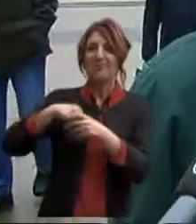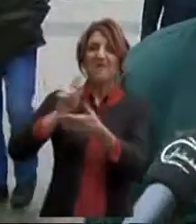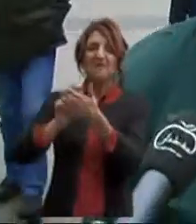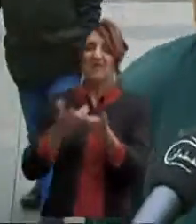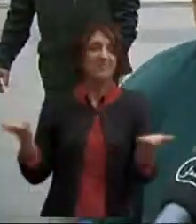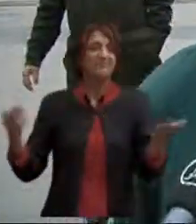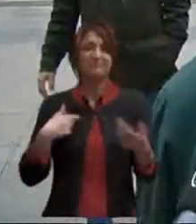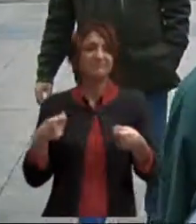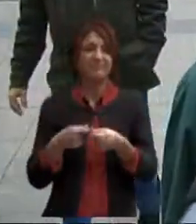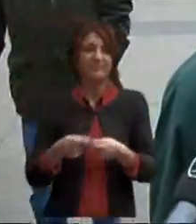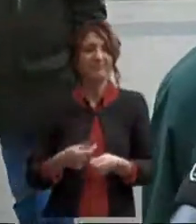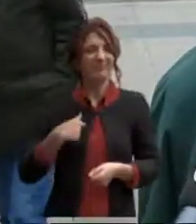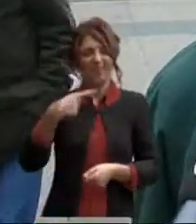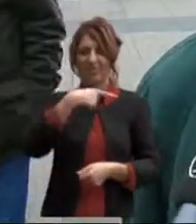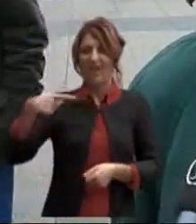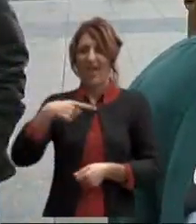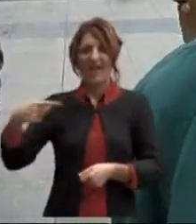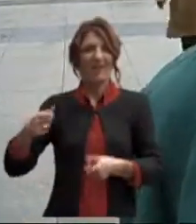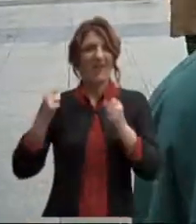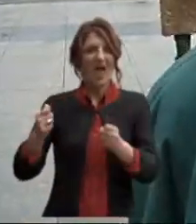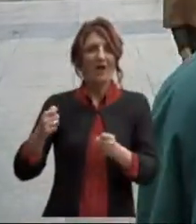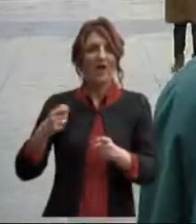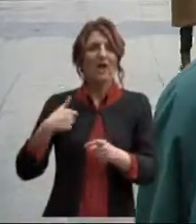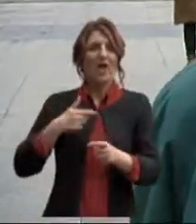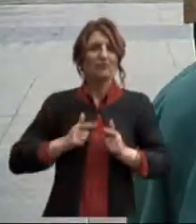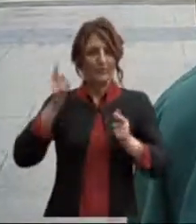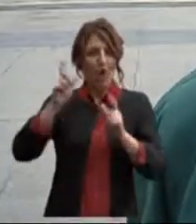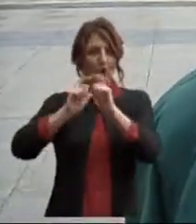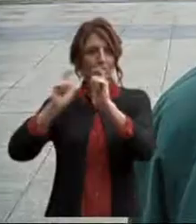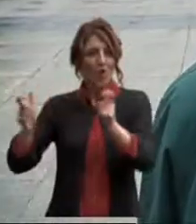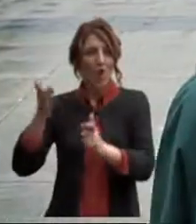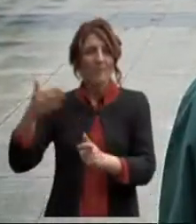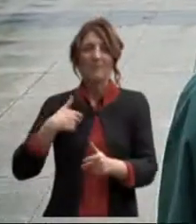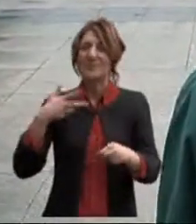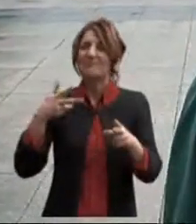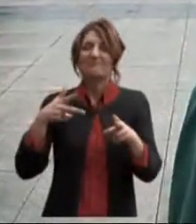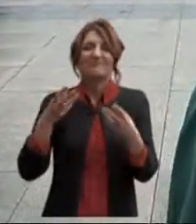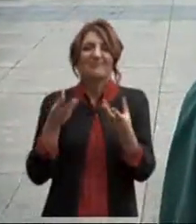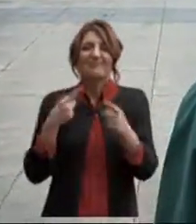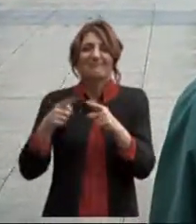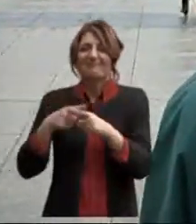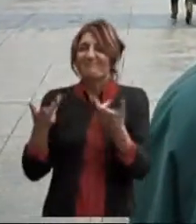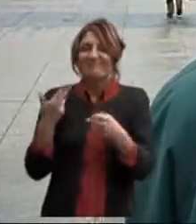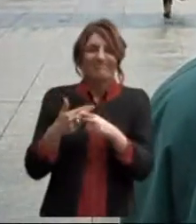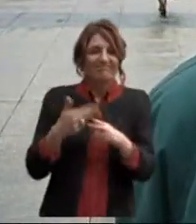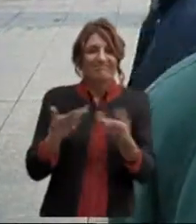previše. Jako negativno. Jako mi smo u domu, mi imamo svakakve tegobe,